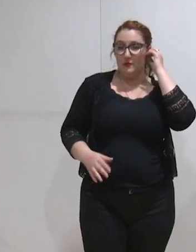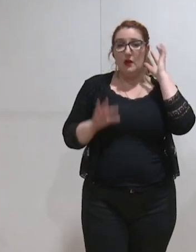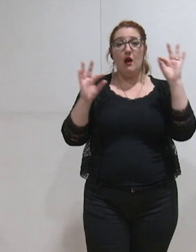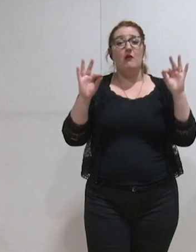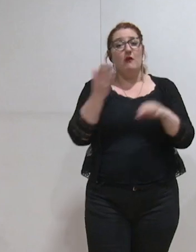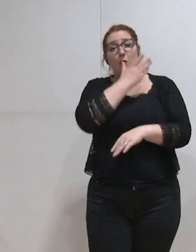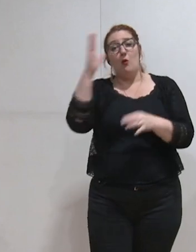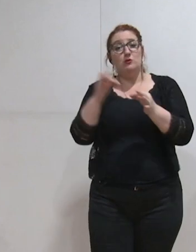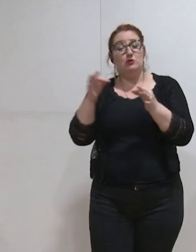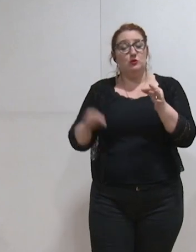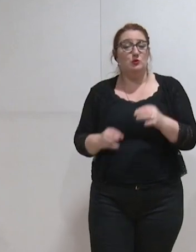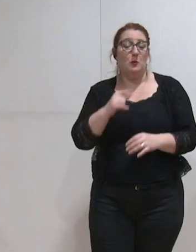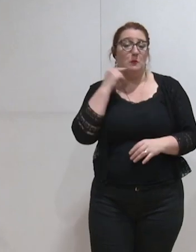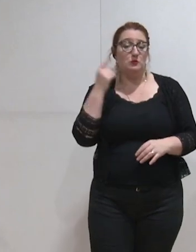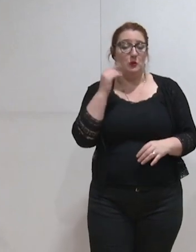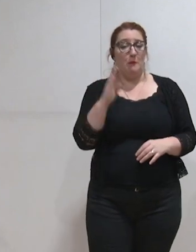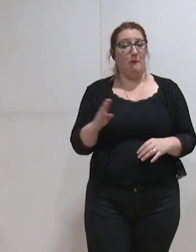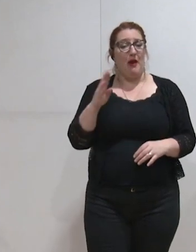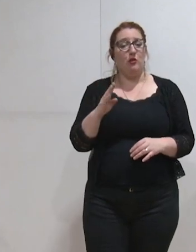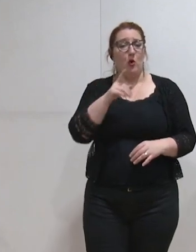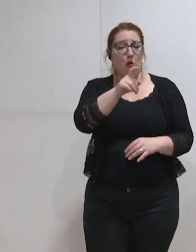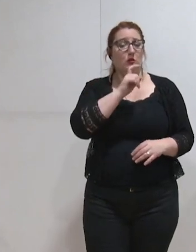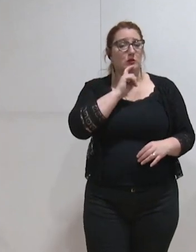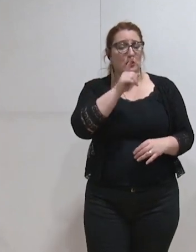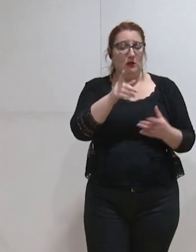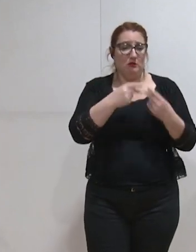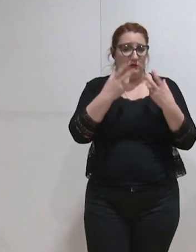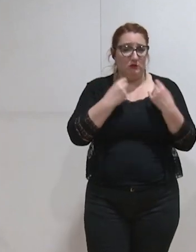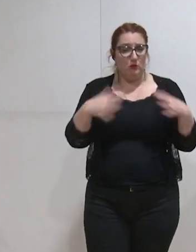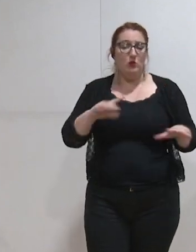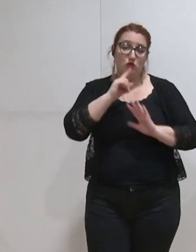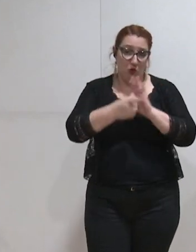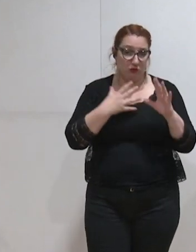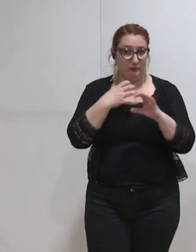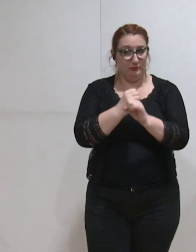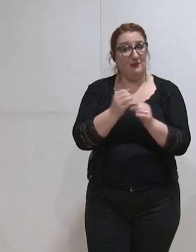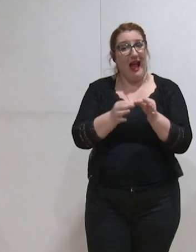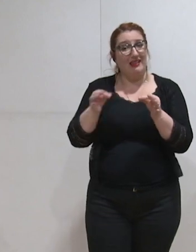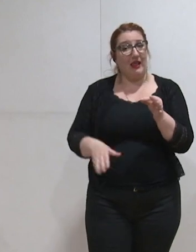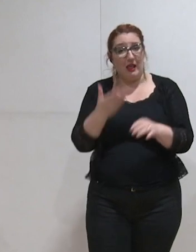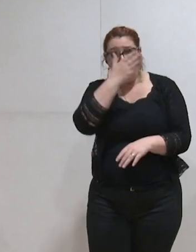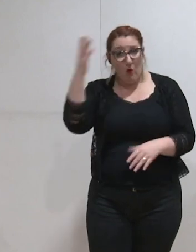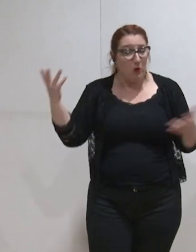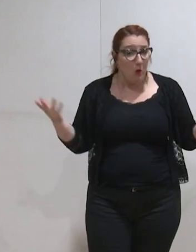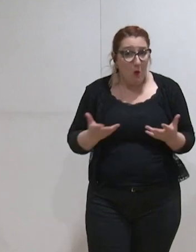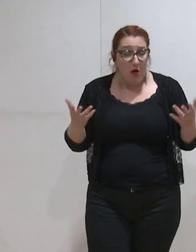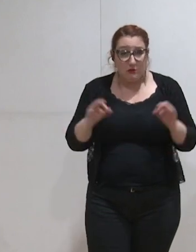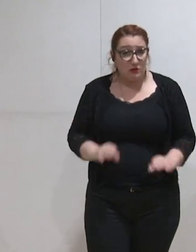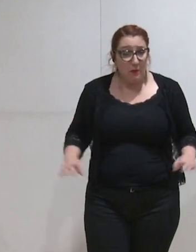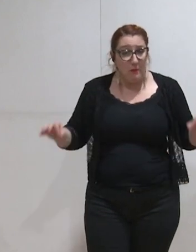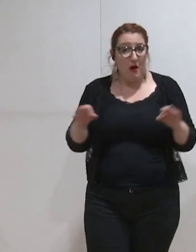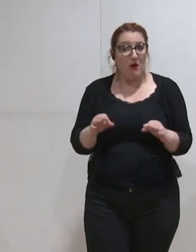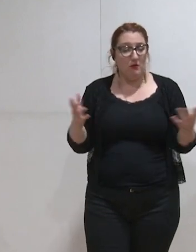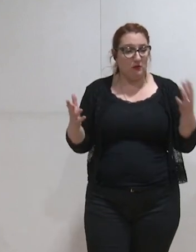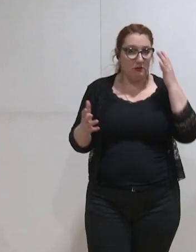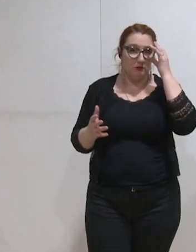alternatives Olivier Bertrand l'a déjà indiqué j'y reviens donc très brièvement quelles sont les alternatives dans la mesure où nous n'avons pas